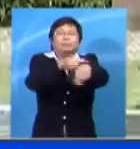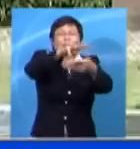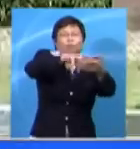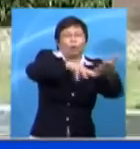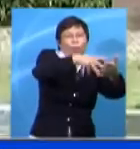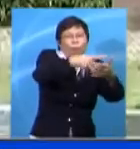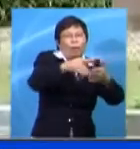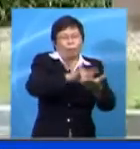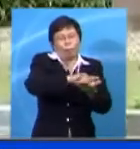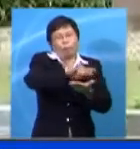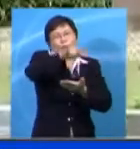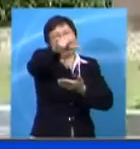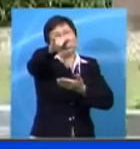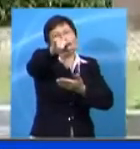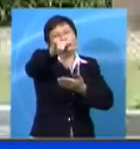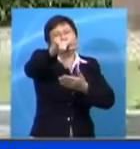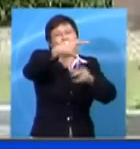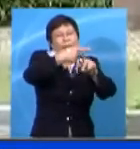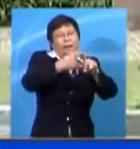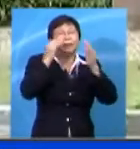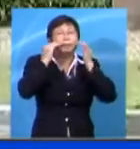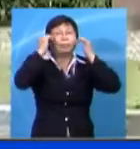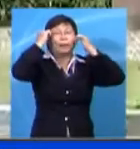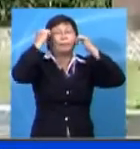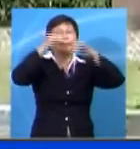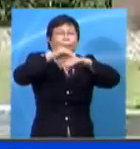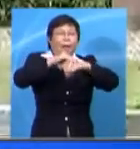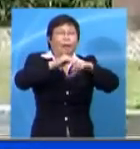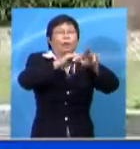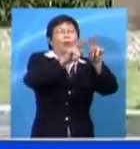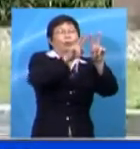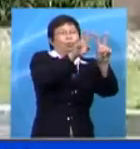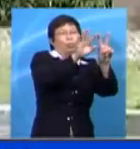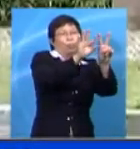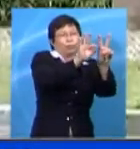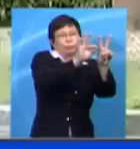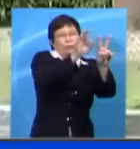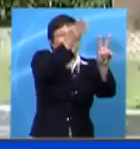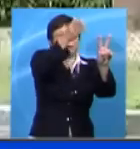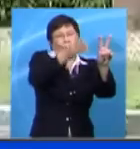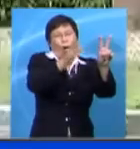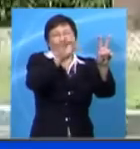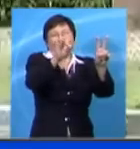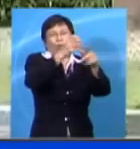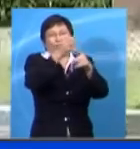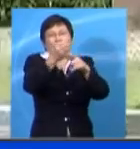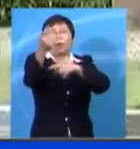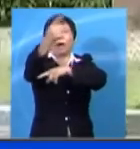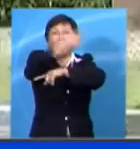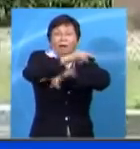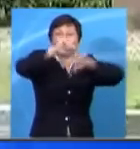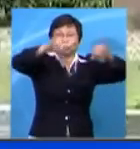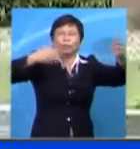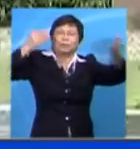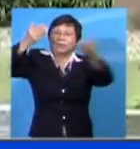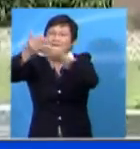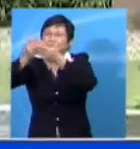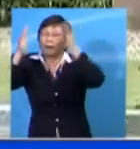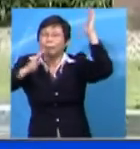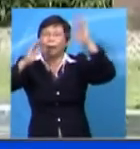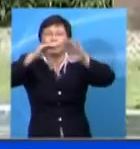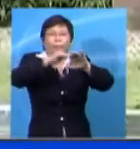dijadualkan penerbangannya akan berlepas dari Belanda pada 29 Ogos ataupun hari Jumaat dan tiba di Malaysia